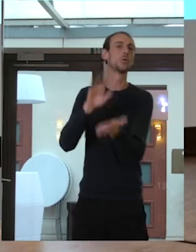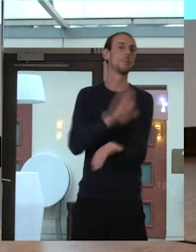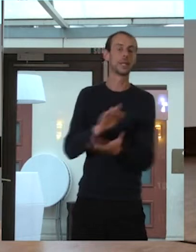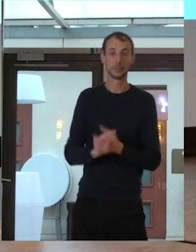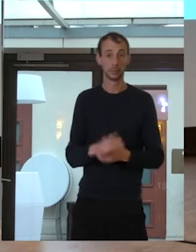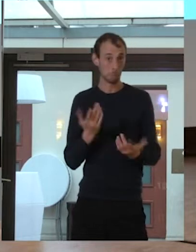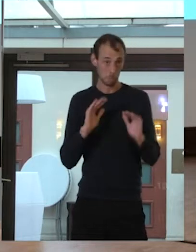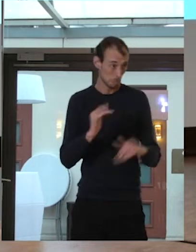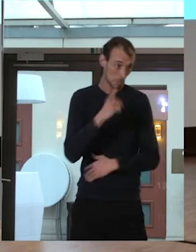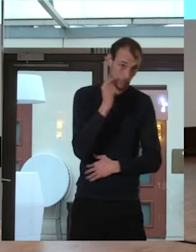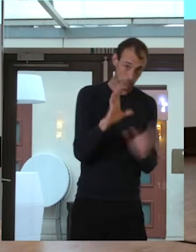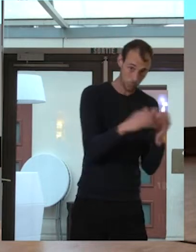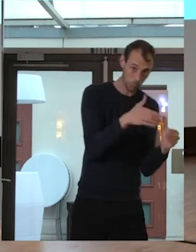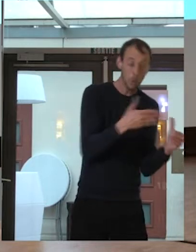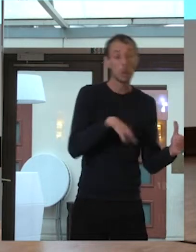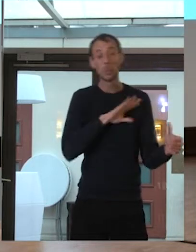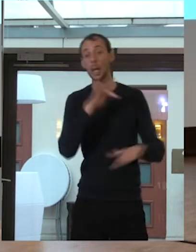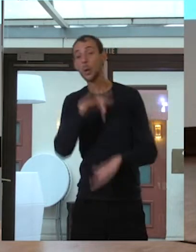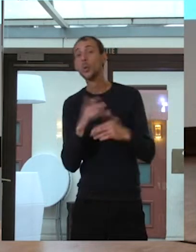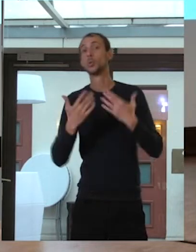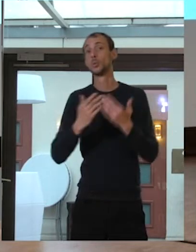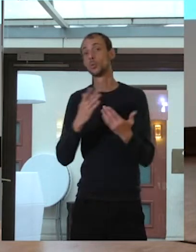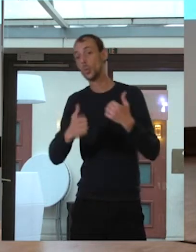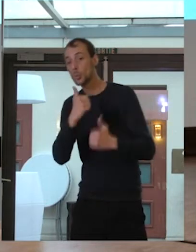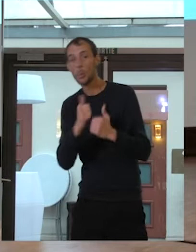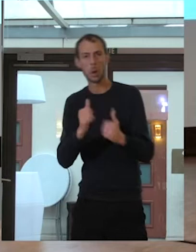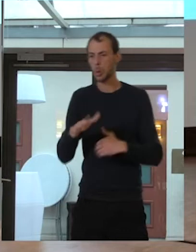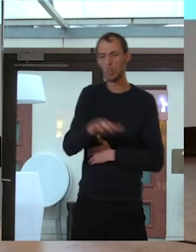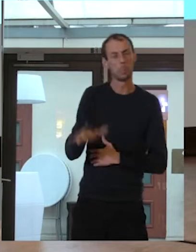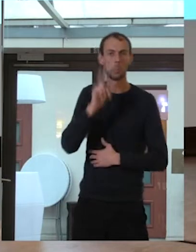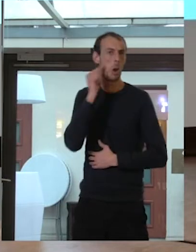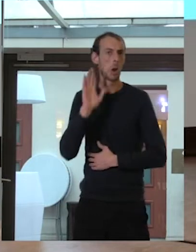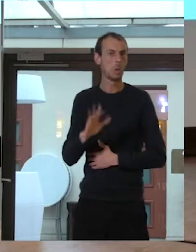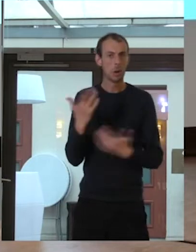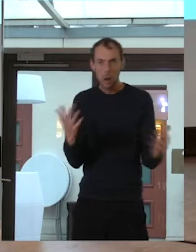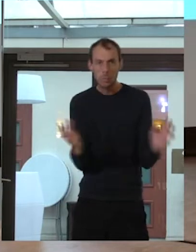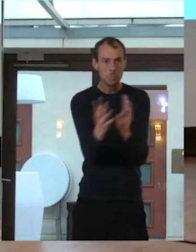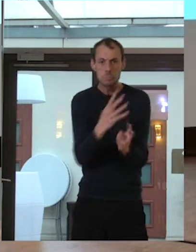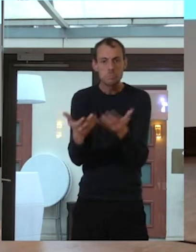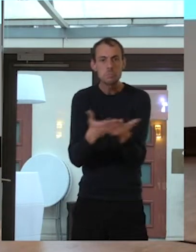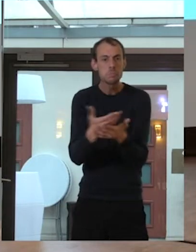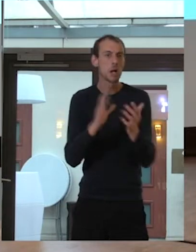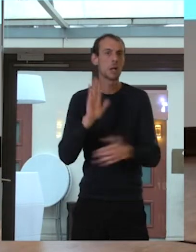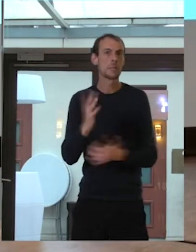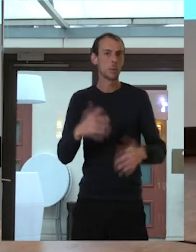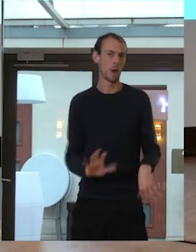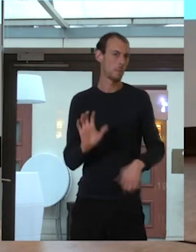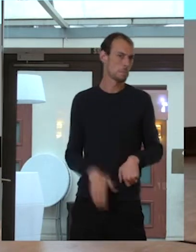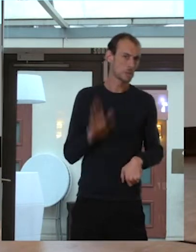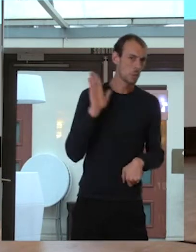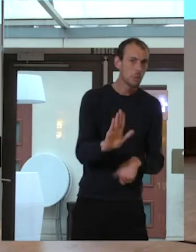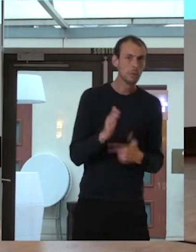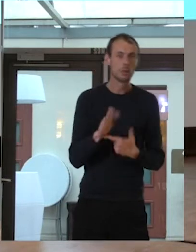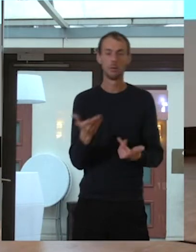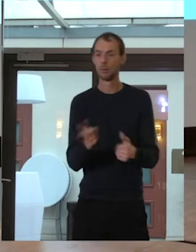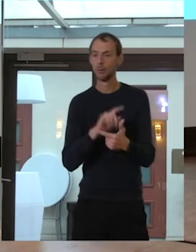d'une éducation sportive entre pairs, marquée par le virilisme, j'ai envie d'ajouter, et ses excès.